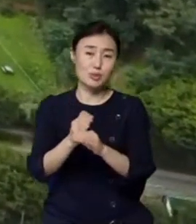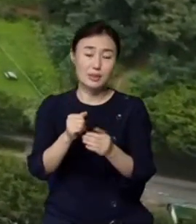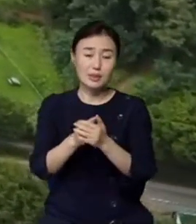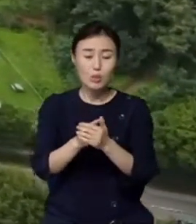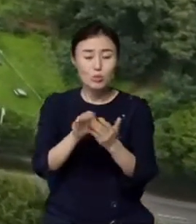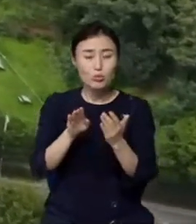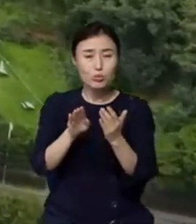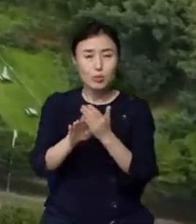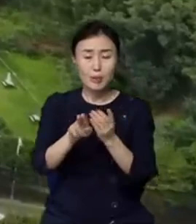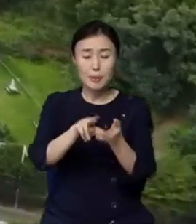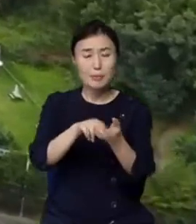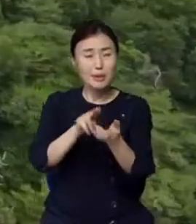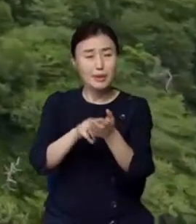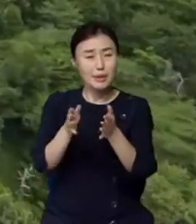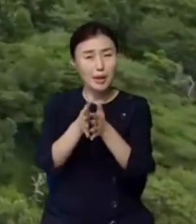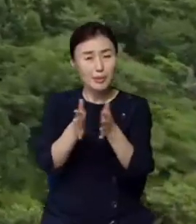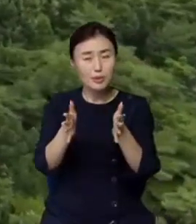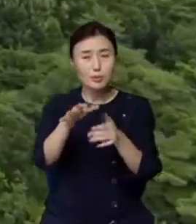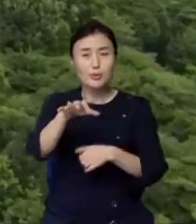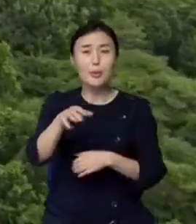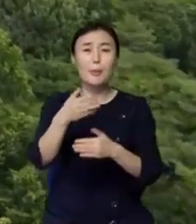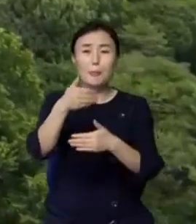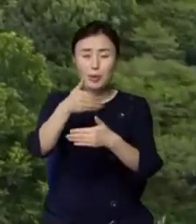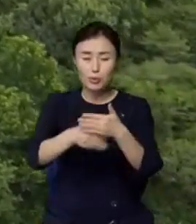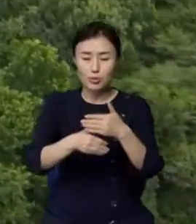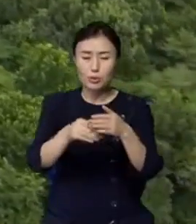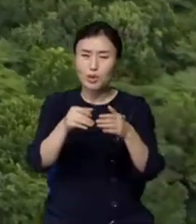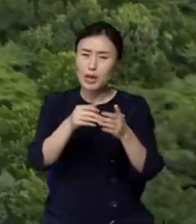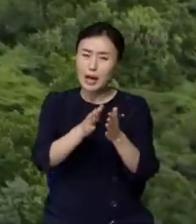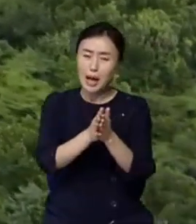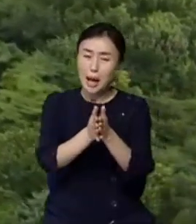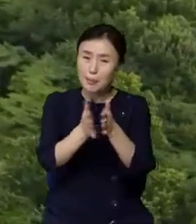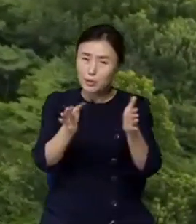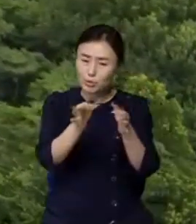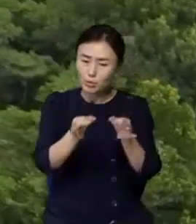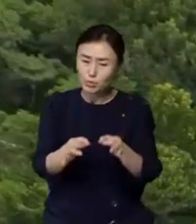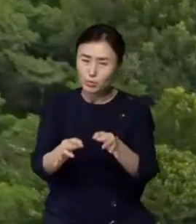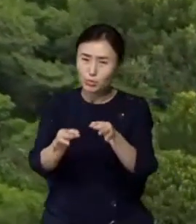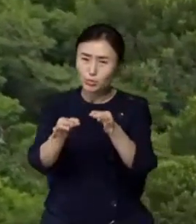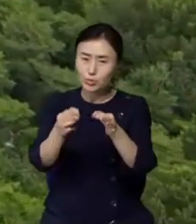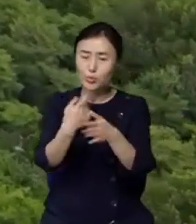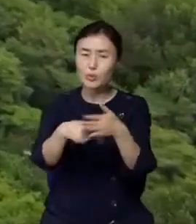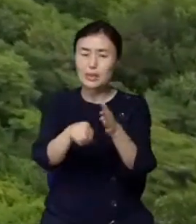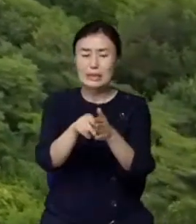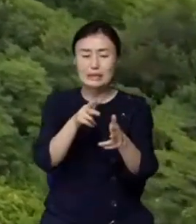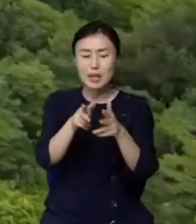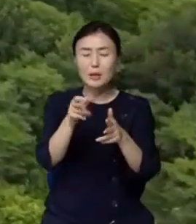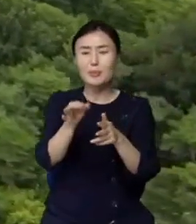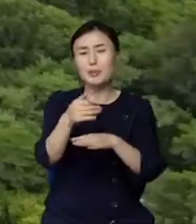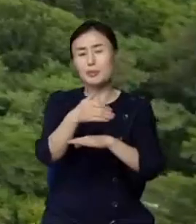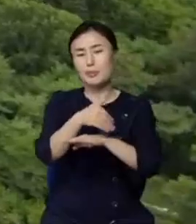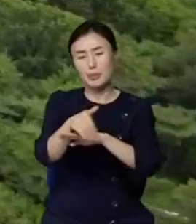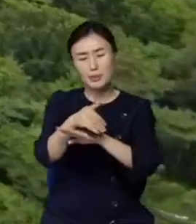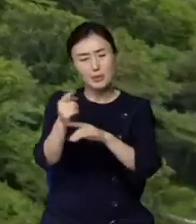1지구를 제외하고는 나머지 모두 분양가 인상을 위한 사업비 변경 신청에 나설 것으로